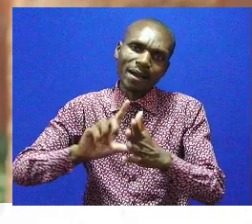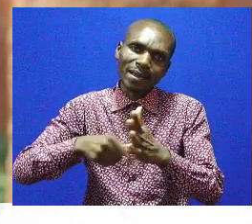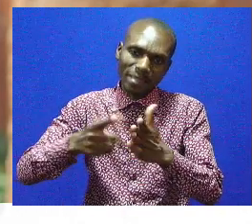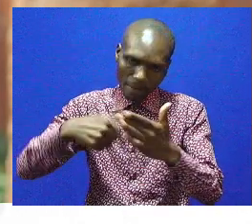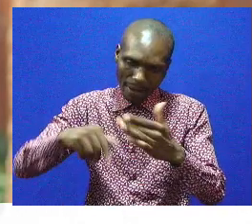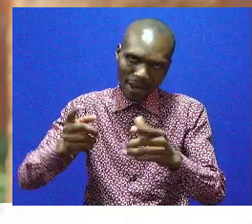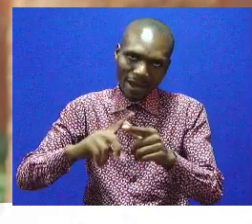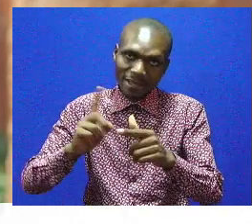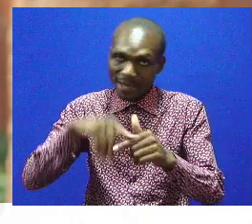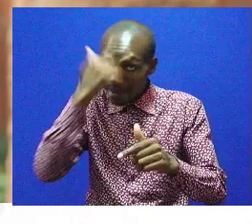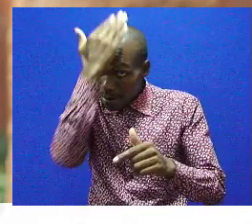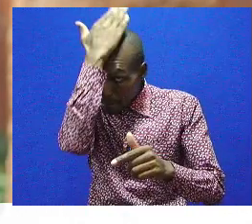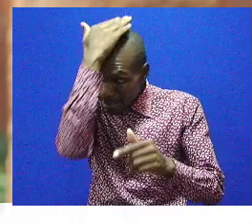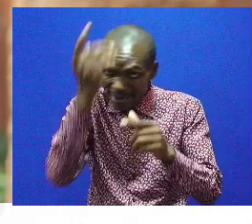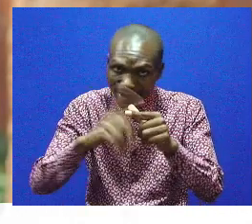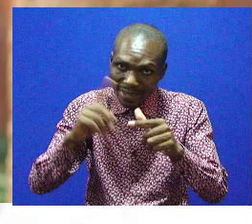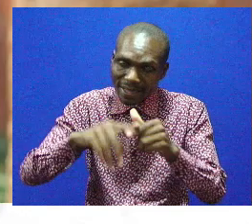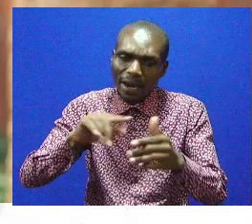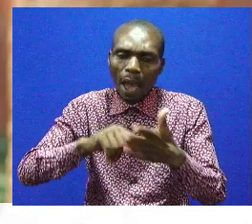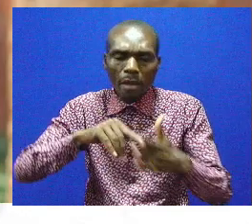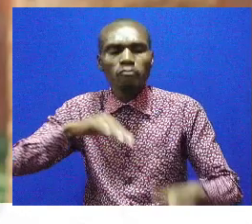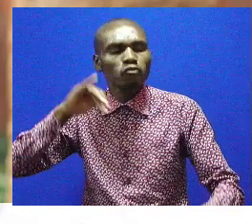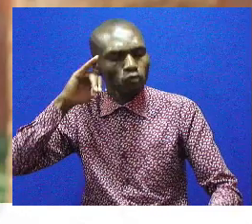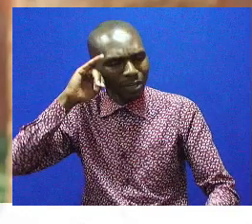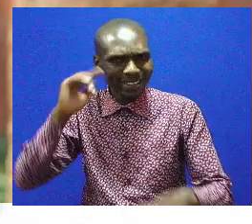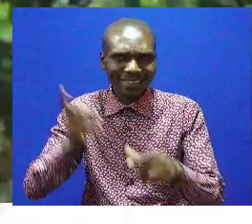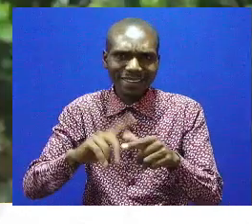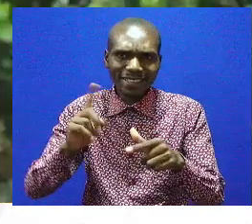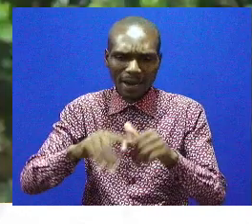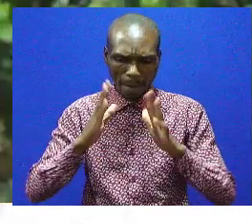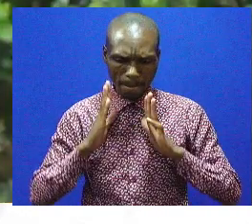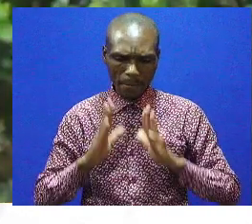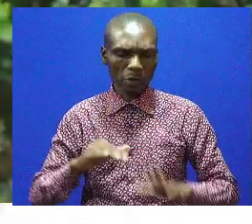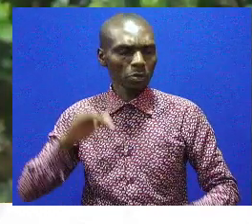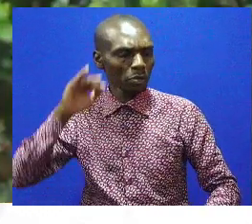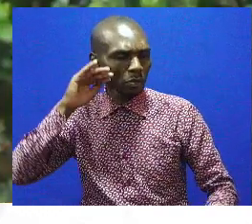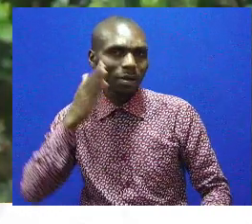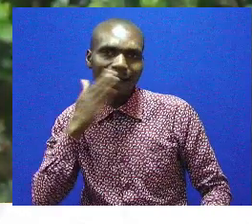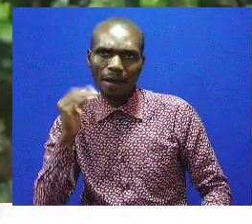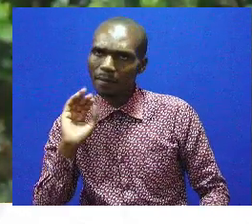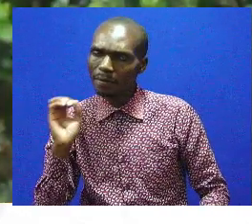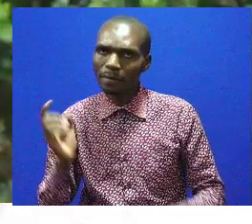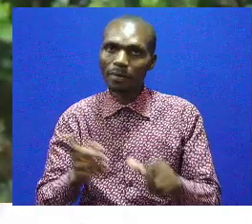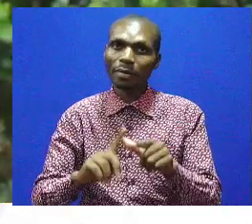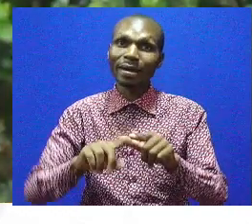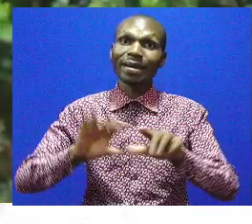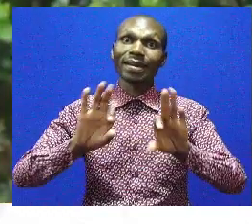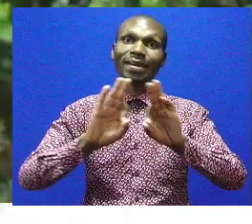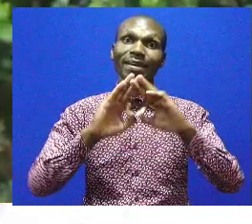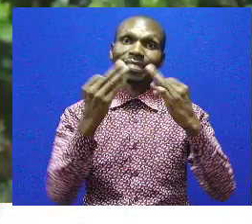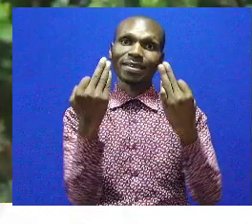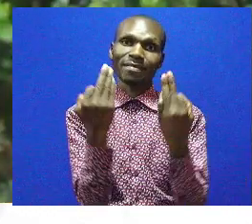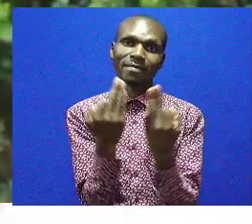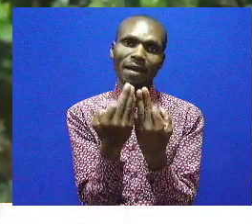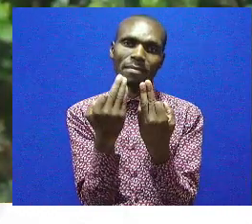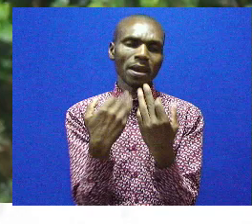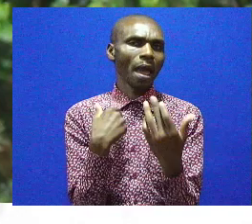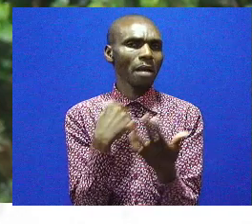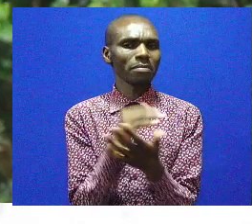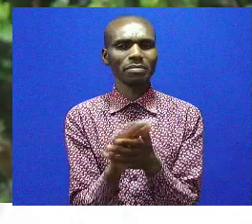yu ngatema chiwatema wakesimi kanyarunda tayo kubugata kurwa se family kunyara